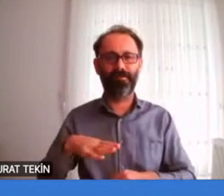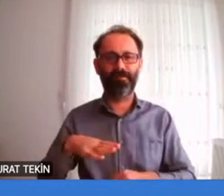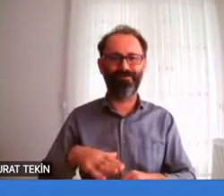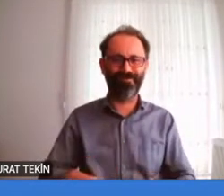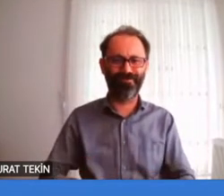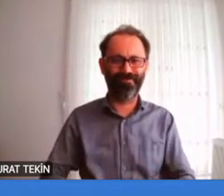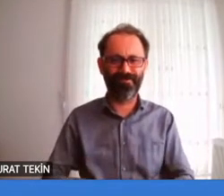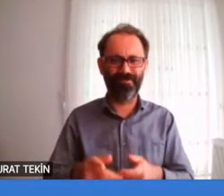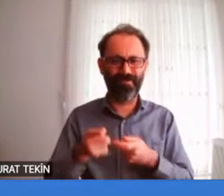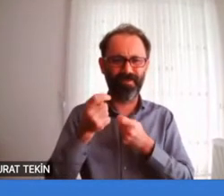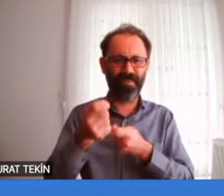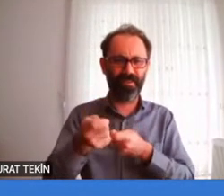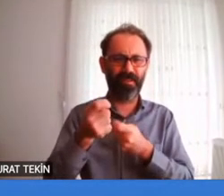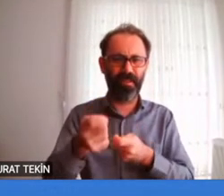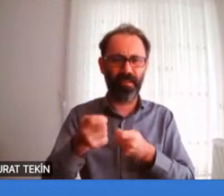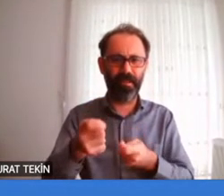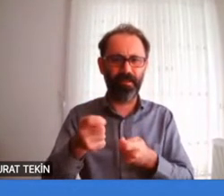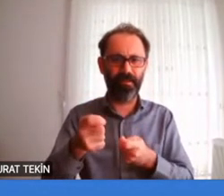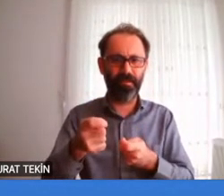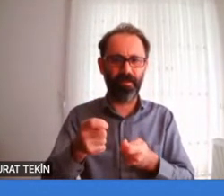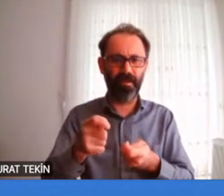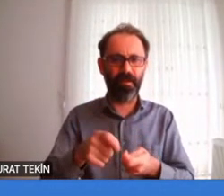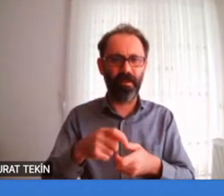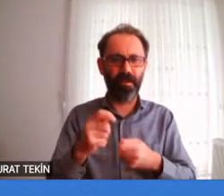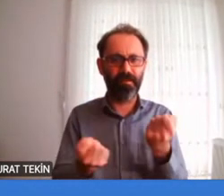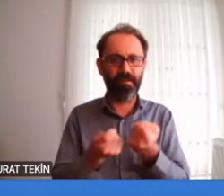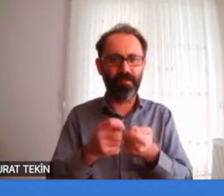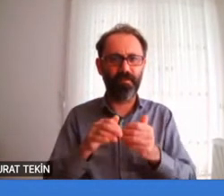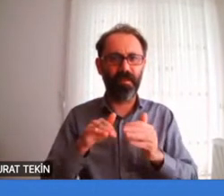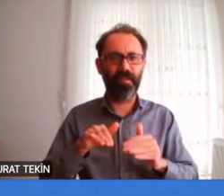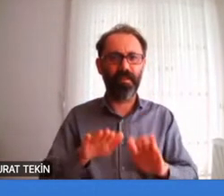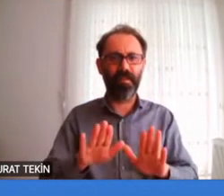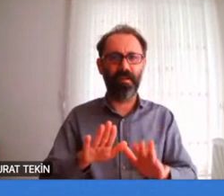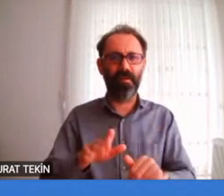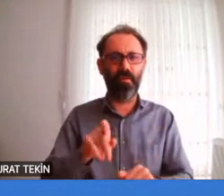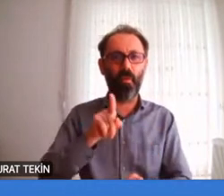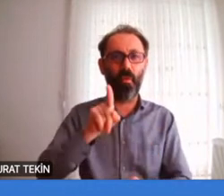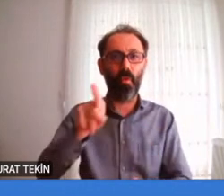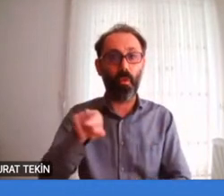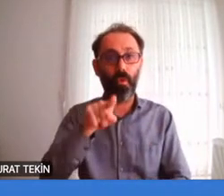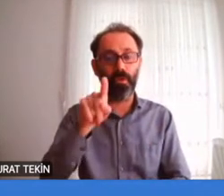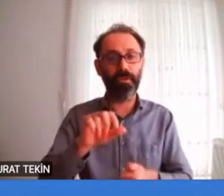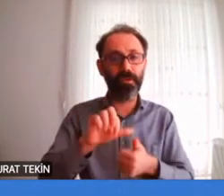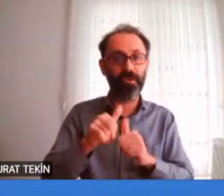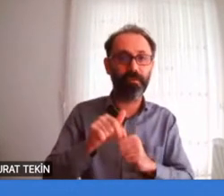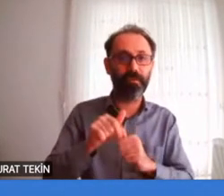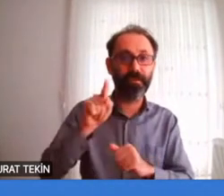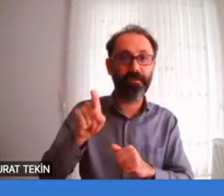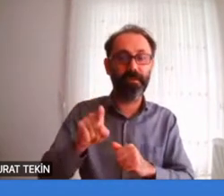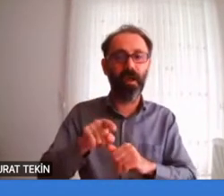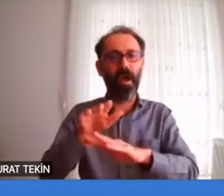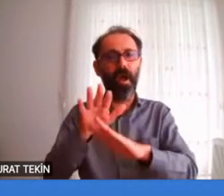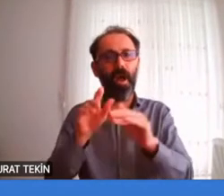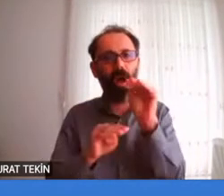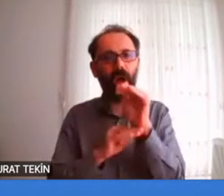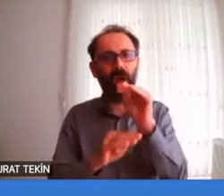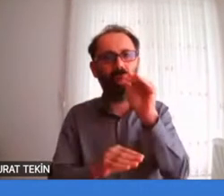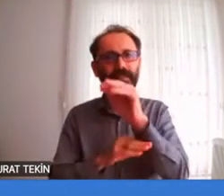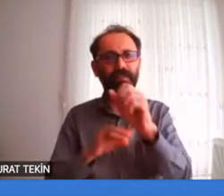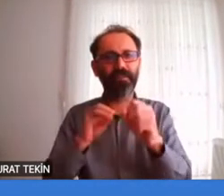sadece eğitim öğretimlerine yönelik çalışmalar değil, onların spordan sosyal hayata birçok